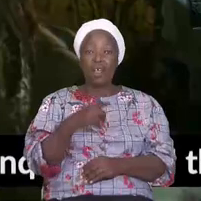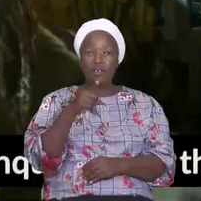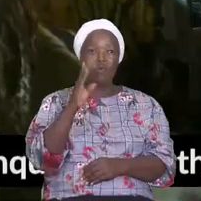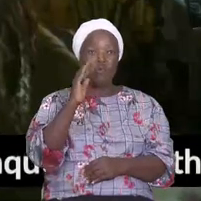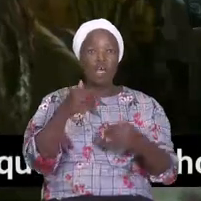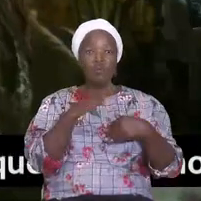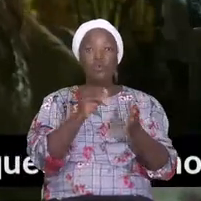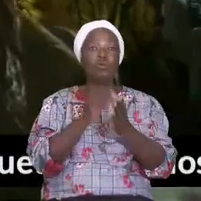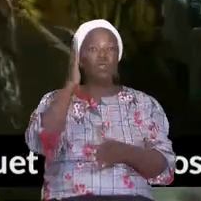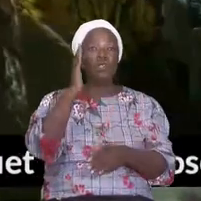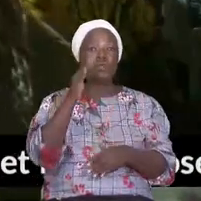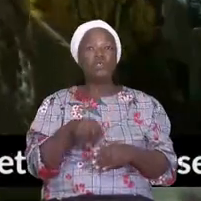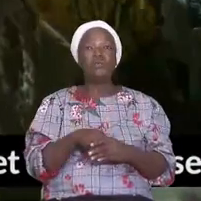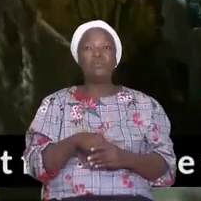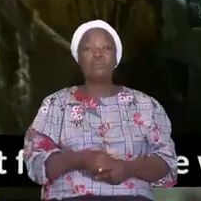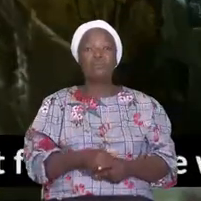Il y aura des témoignages ce soir.